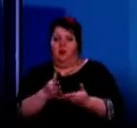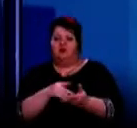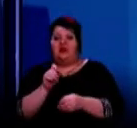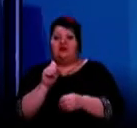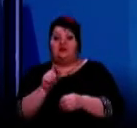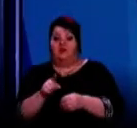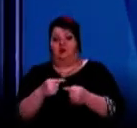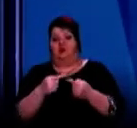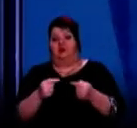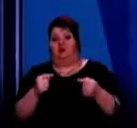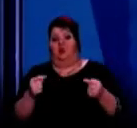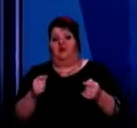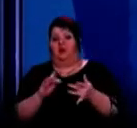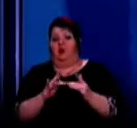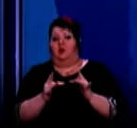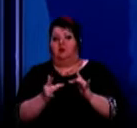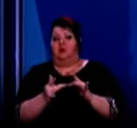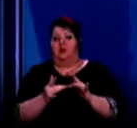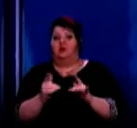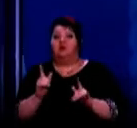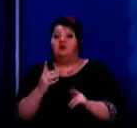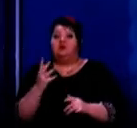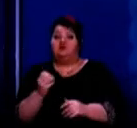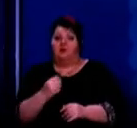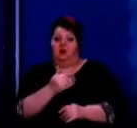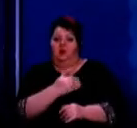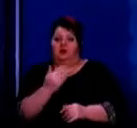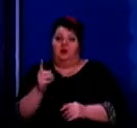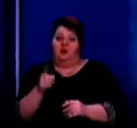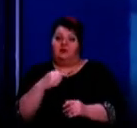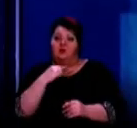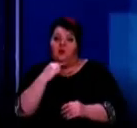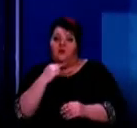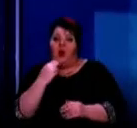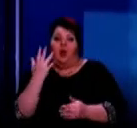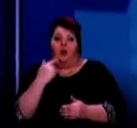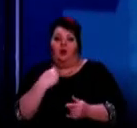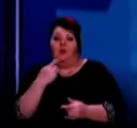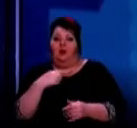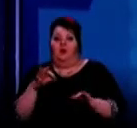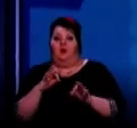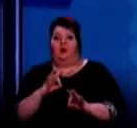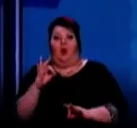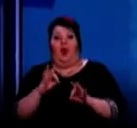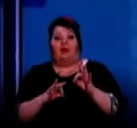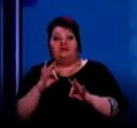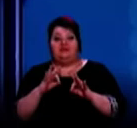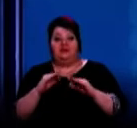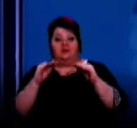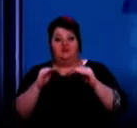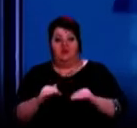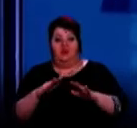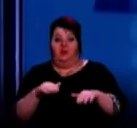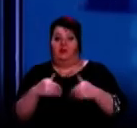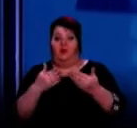товари онлайн. Тут би ще мені на що хотілося б звернути увагу, що коли ми говоримо про акційні пропозиції, так само,